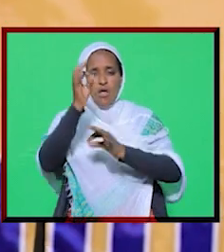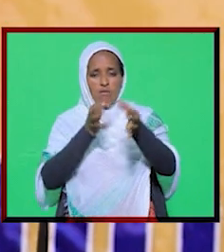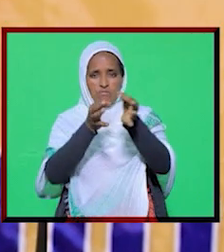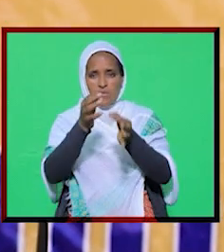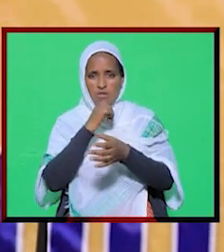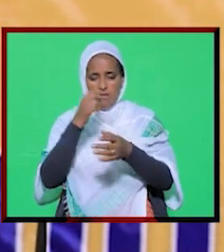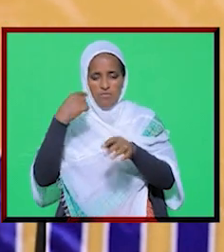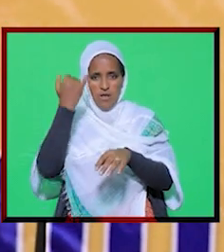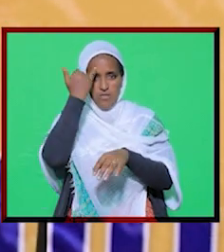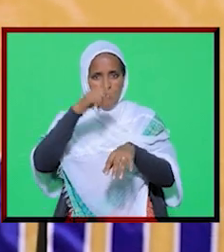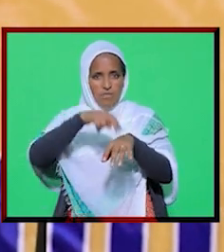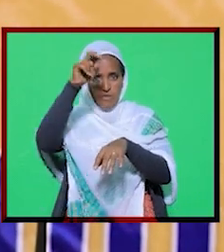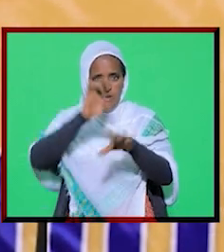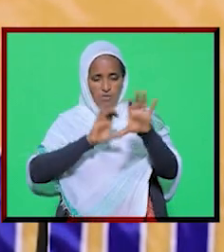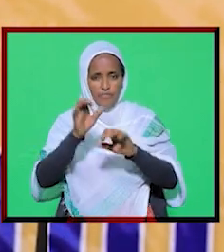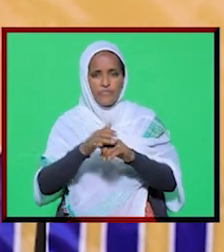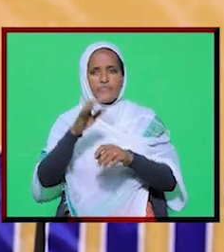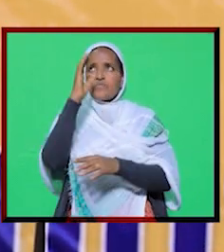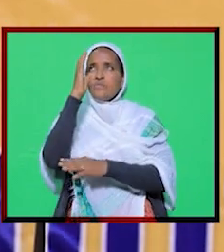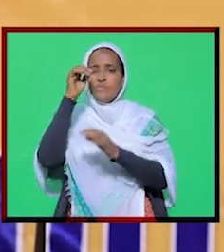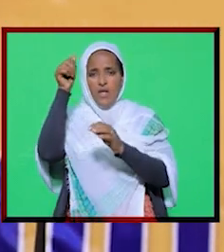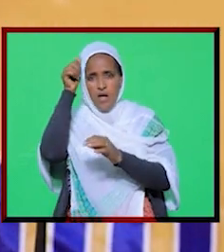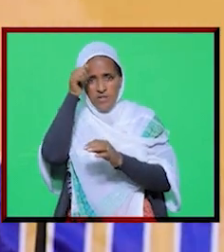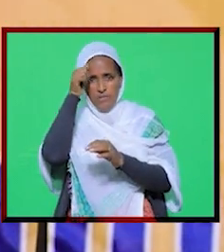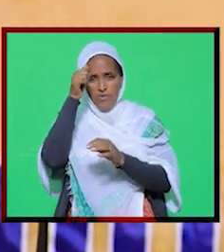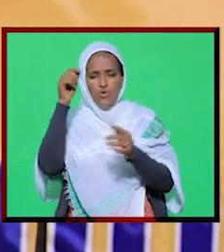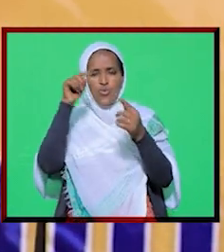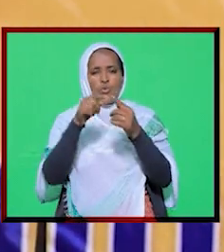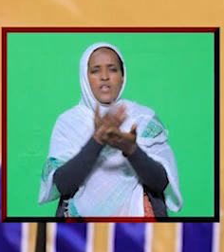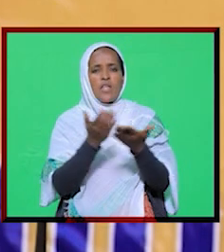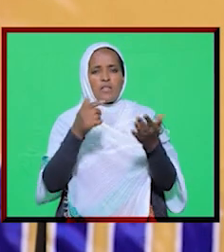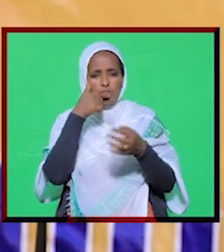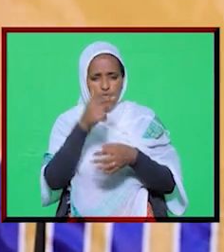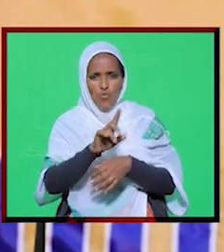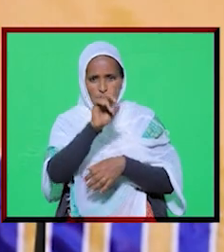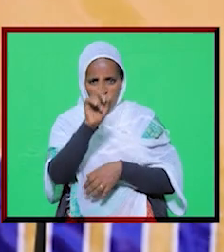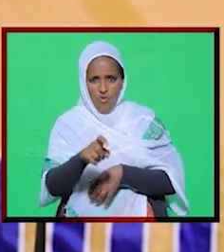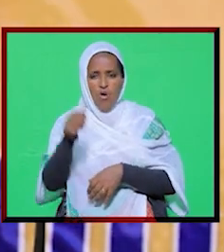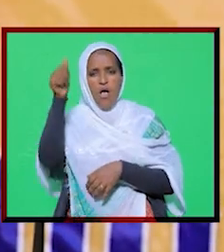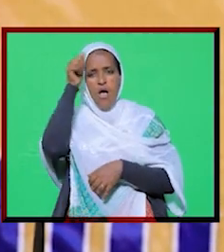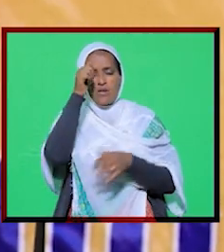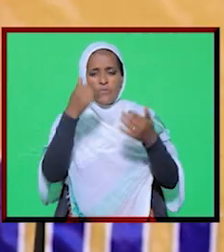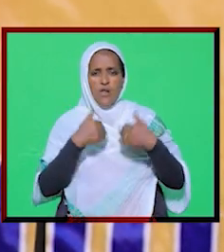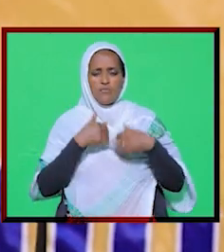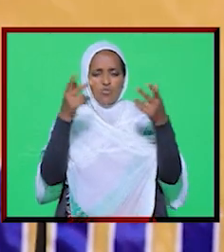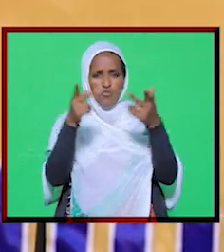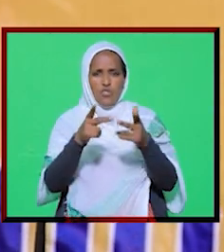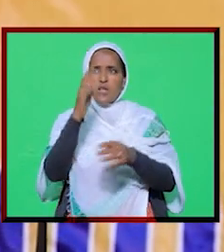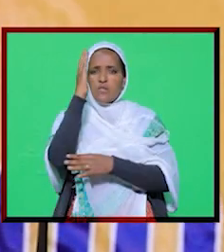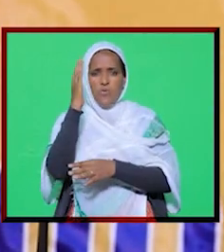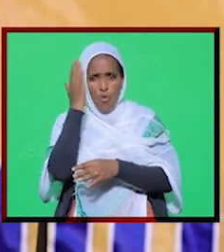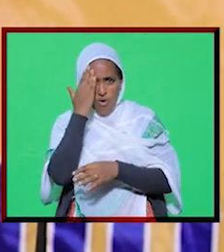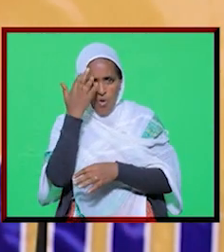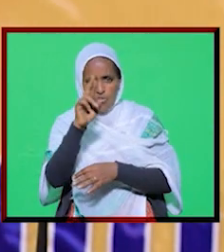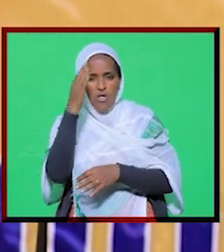ለመተረክ አይደለም ያነሳሁት። እግዚአብሔር አዳምን ወዴት ነህ ብሎ የሚጠይቀው አዳም ያለበትን ቦታ እግዚአብሔር